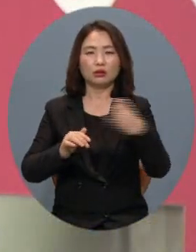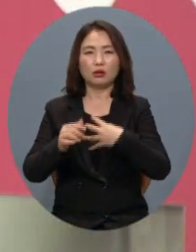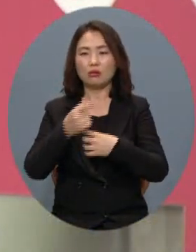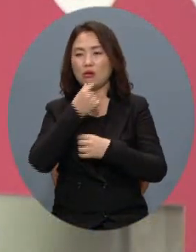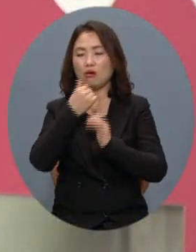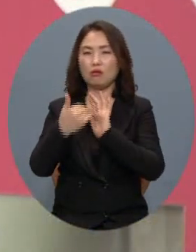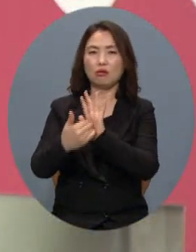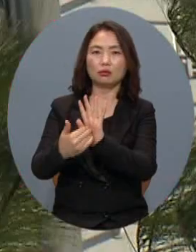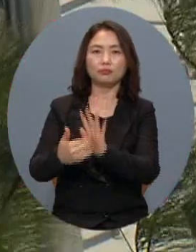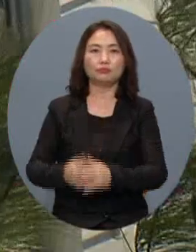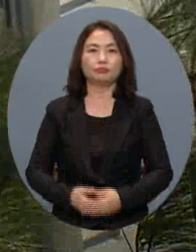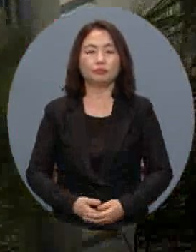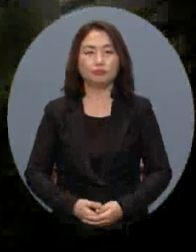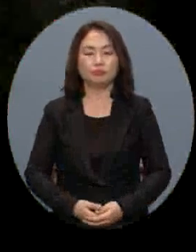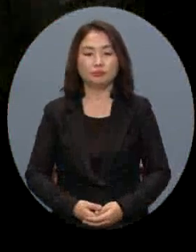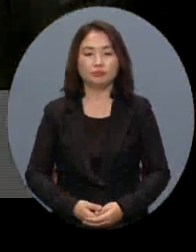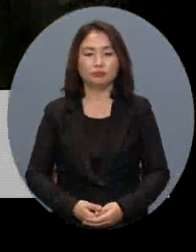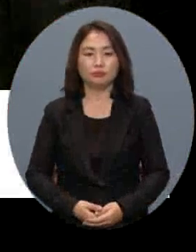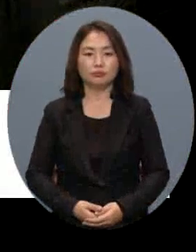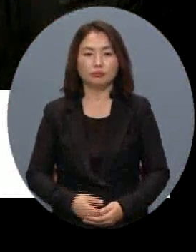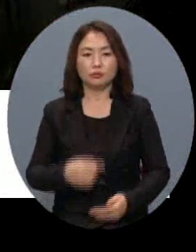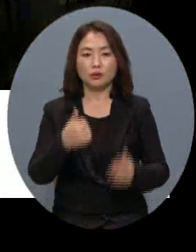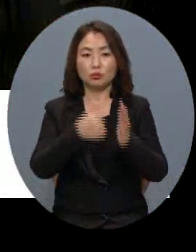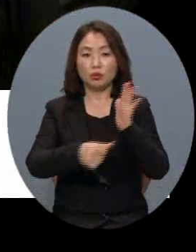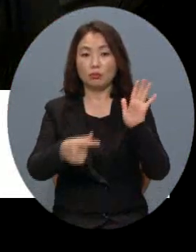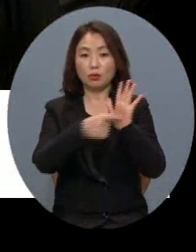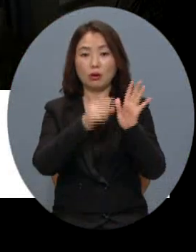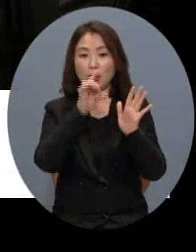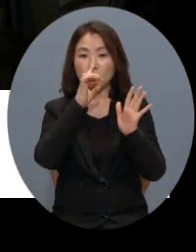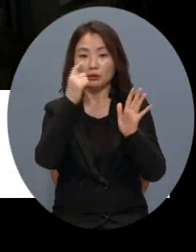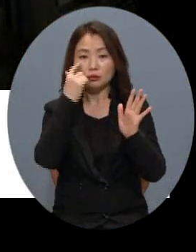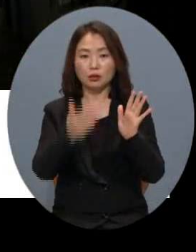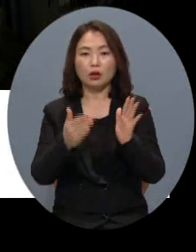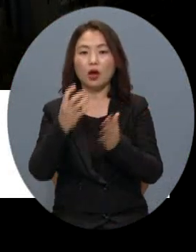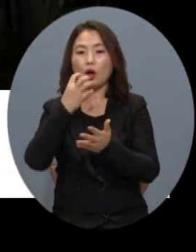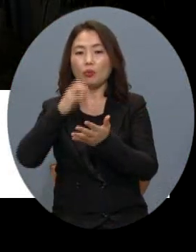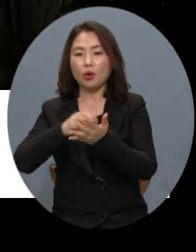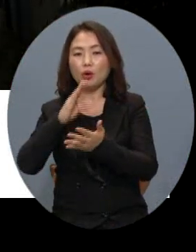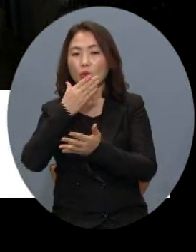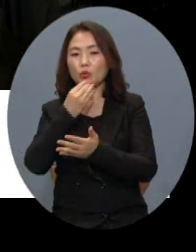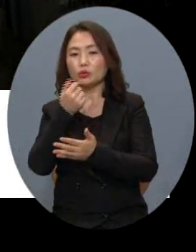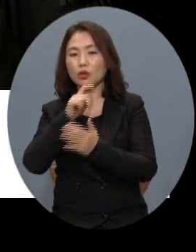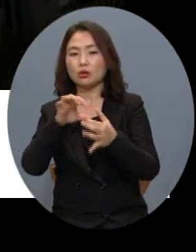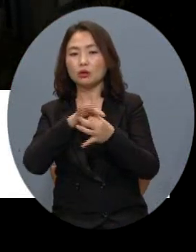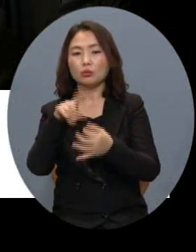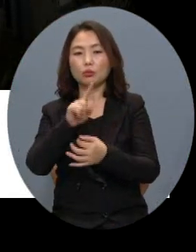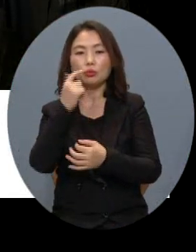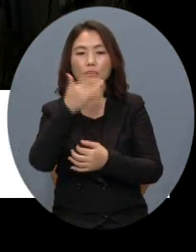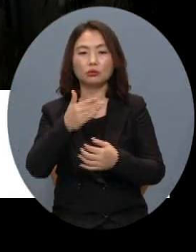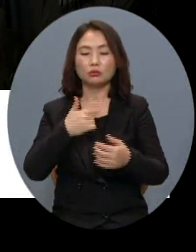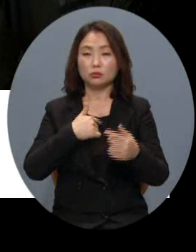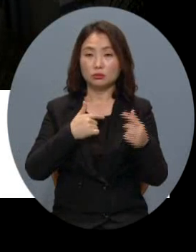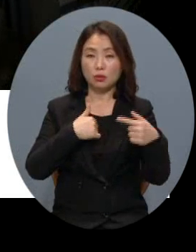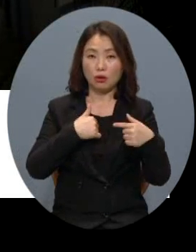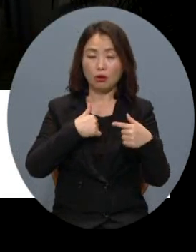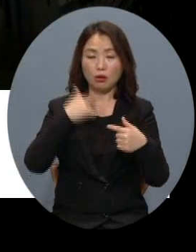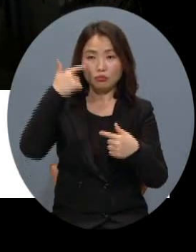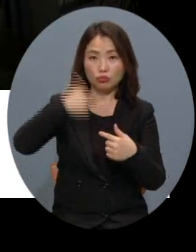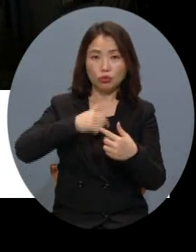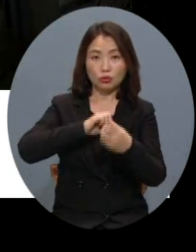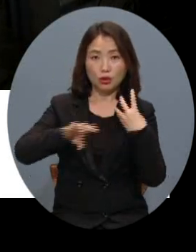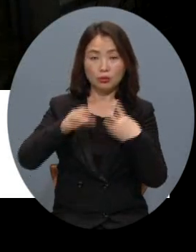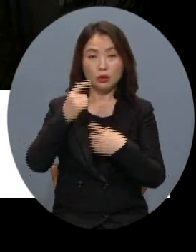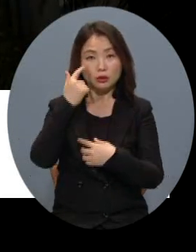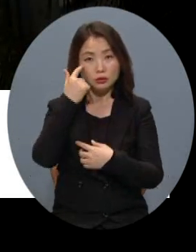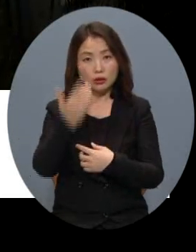답변을 피했습니다. 제가 간 건 안 됩니까? 그 법인과 부동산의 관계는 혹시 어떻게 되나요? 그것도